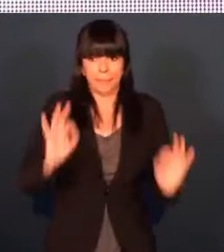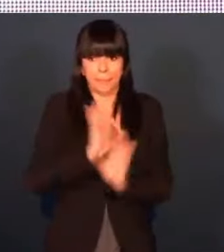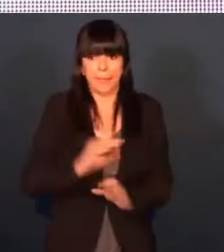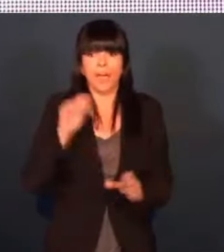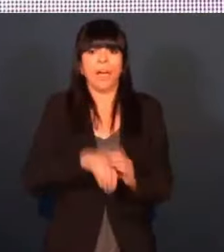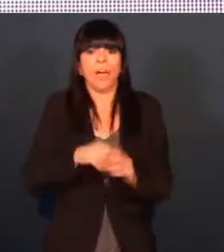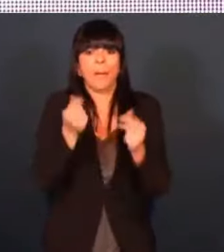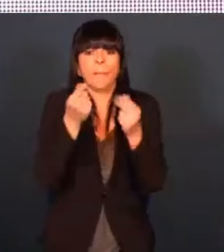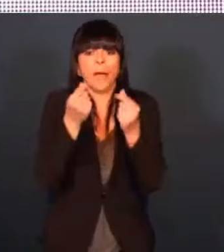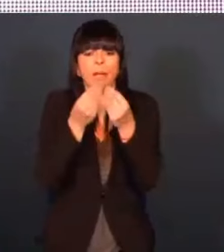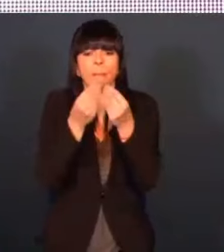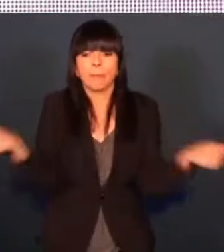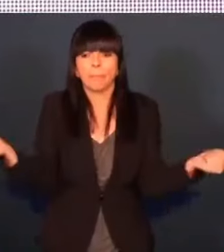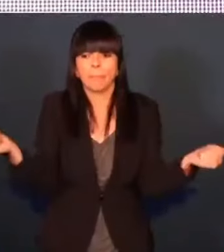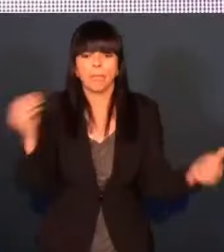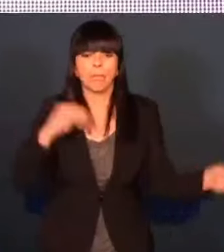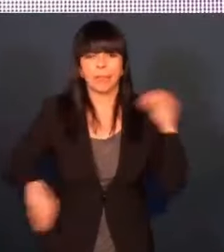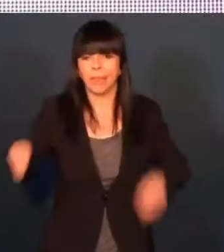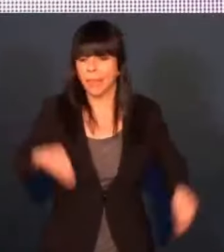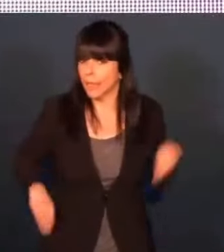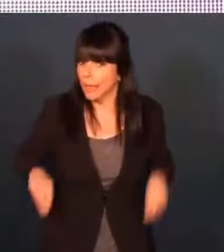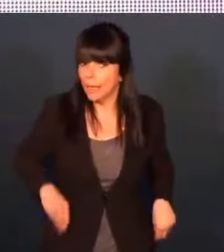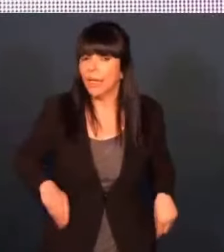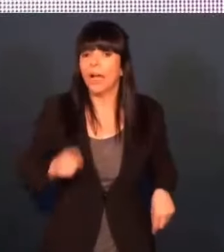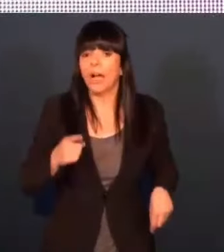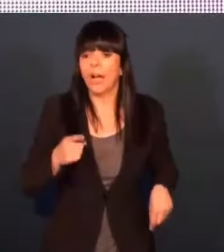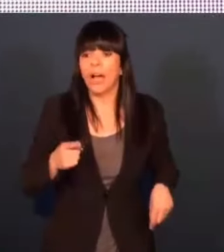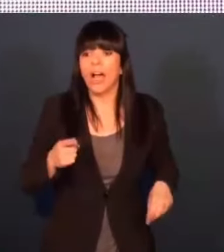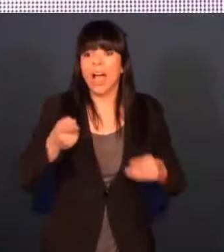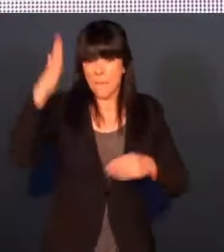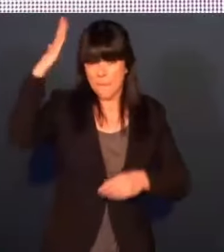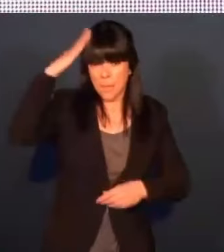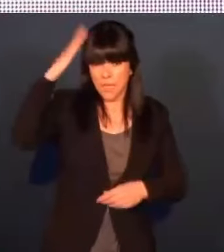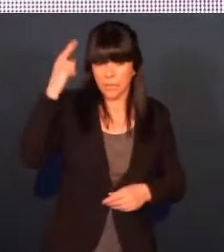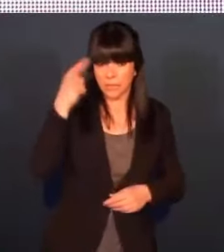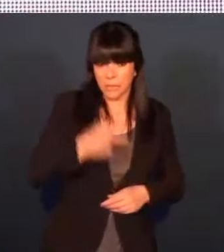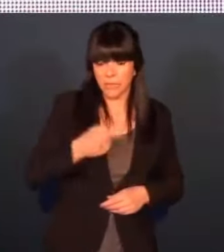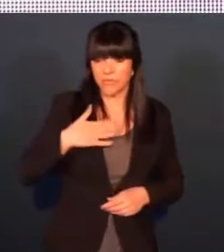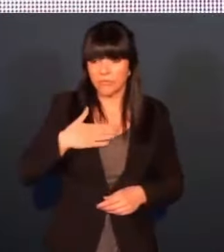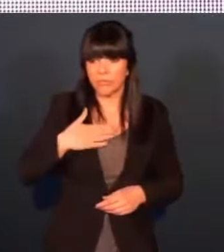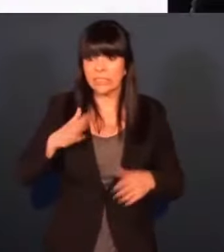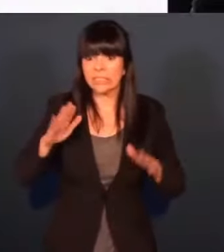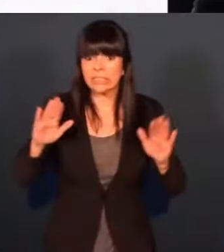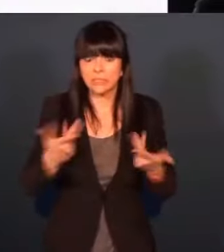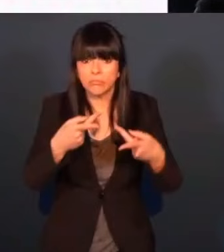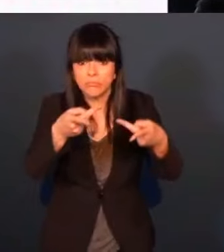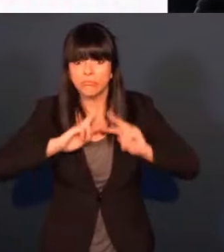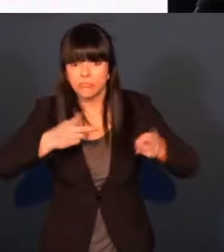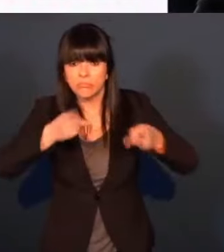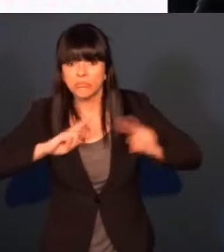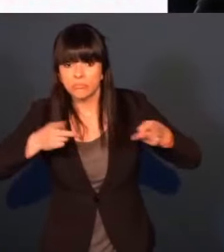така както изчезнаха парите за язовирите. Спортното министерство, министър Илиев, започна да връща предплатените